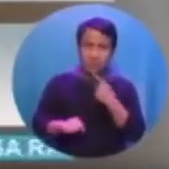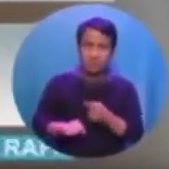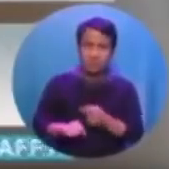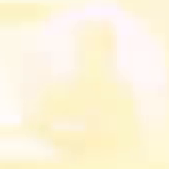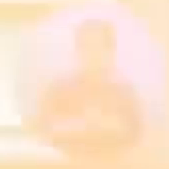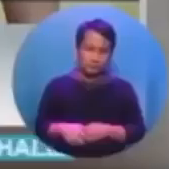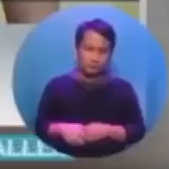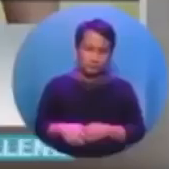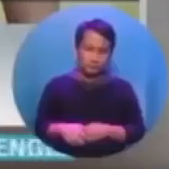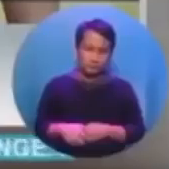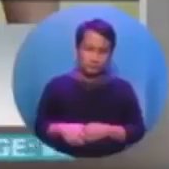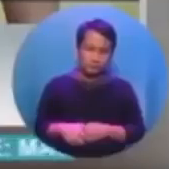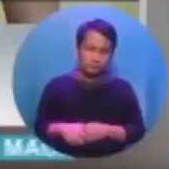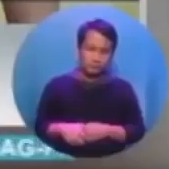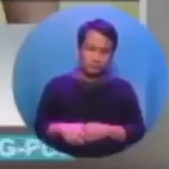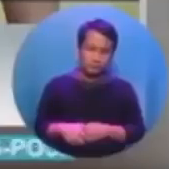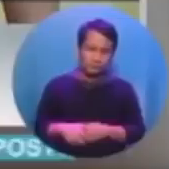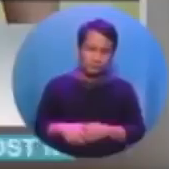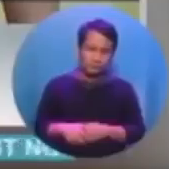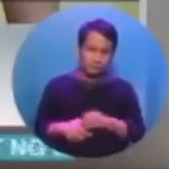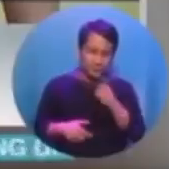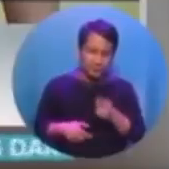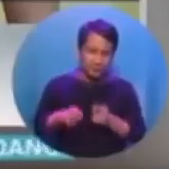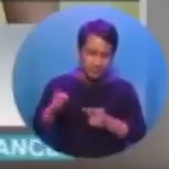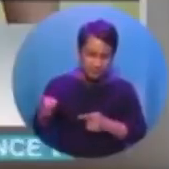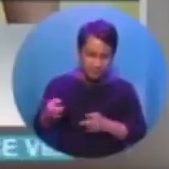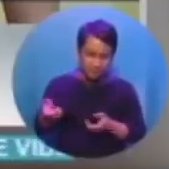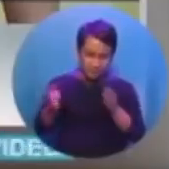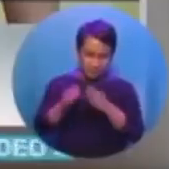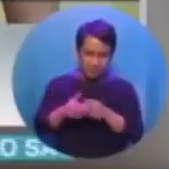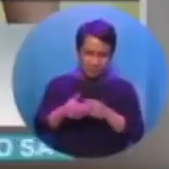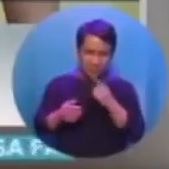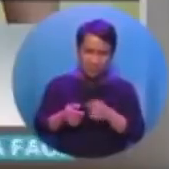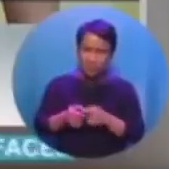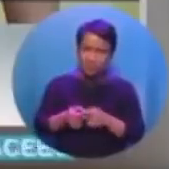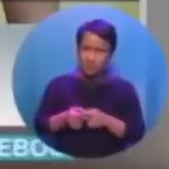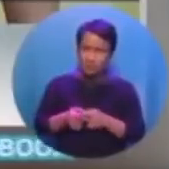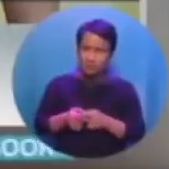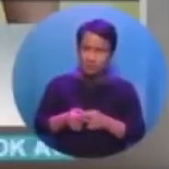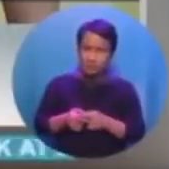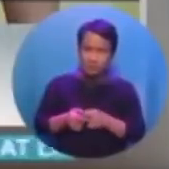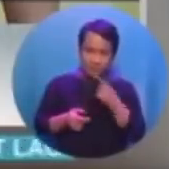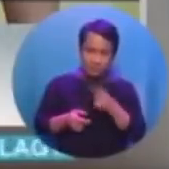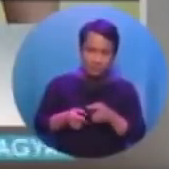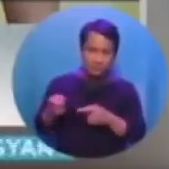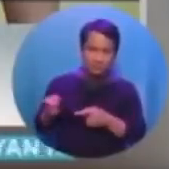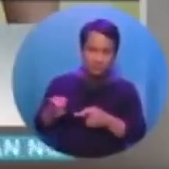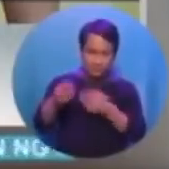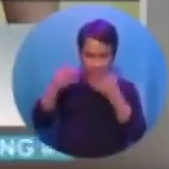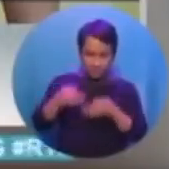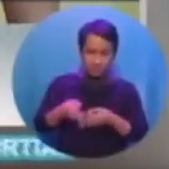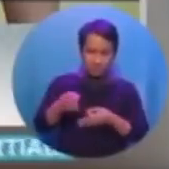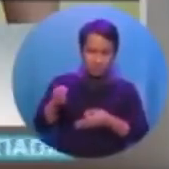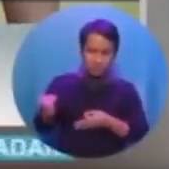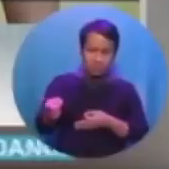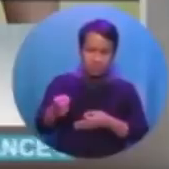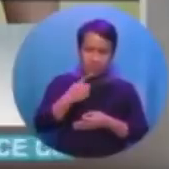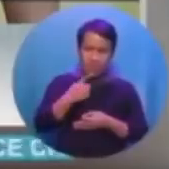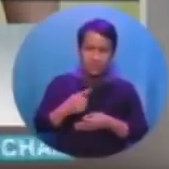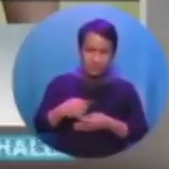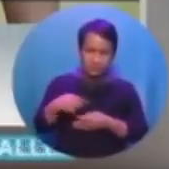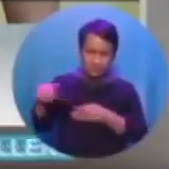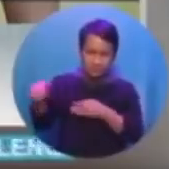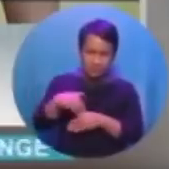niyo po si madam. Ang tanong ko lang sa'yo, Jordan. Ano yung decision mo? Kasi pinatawag mo ako